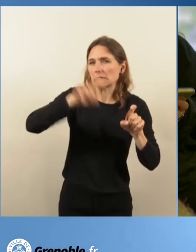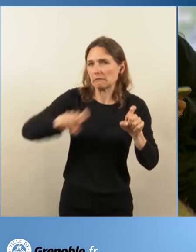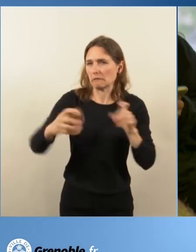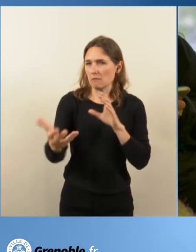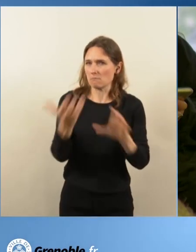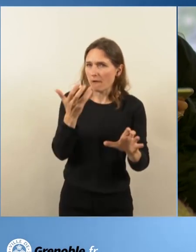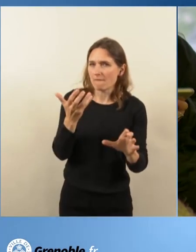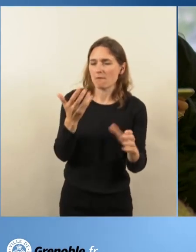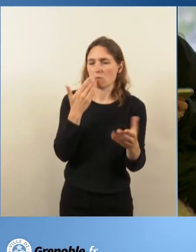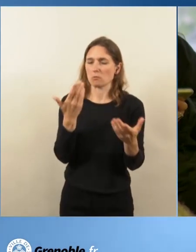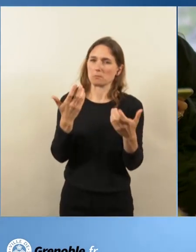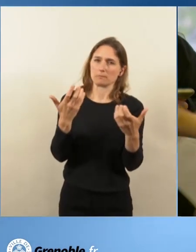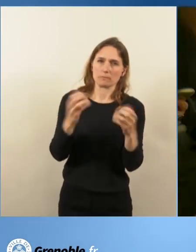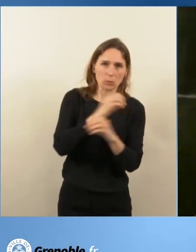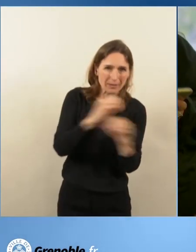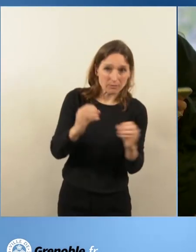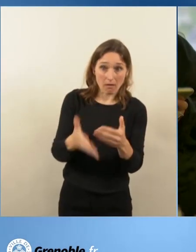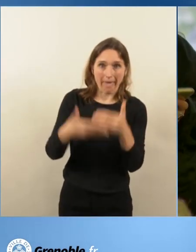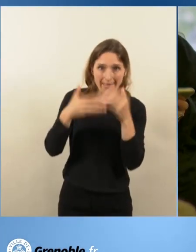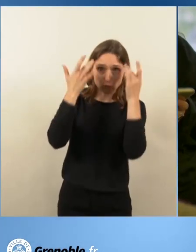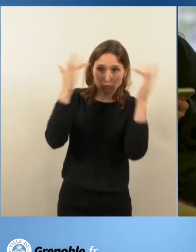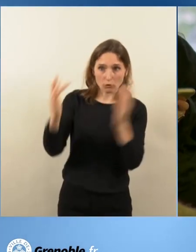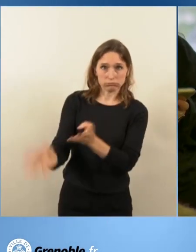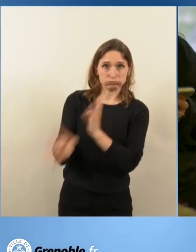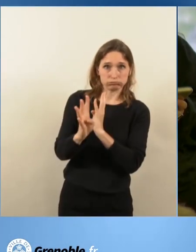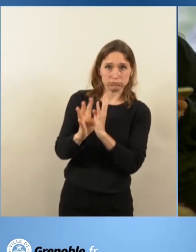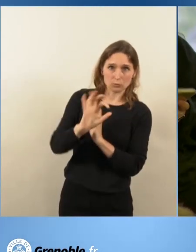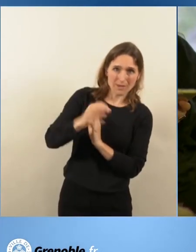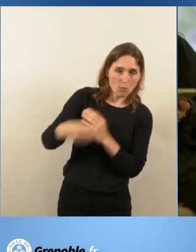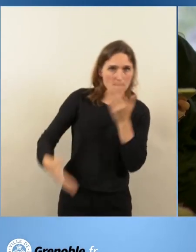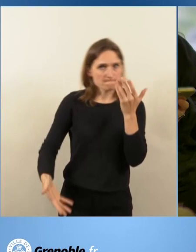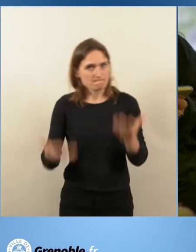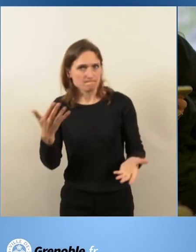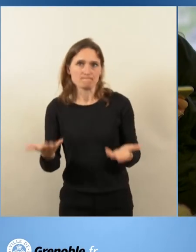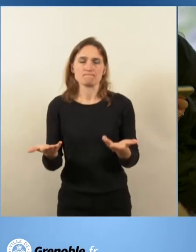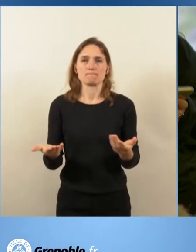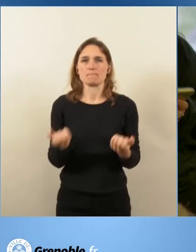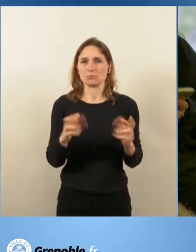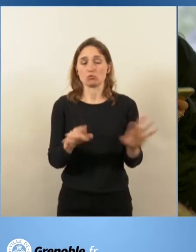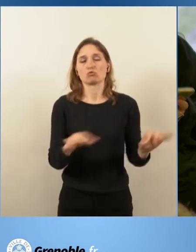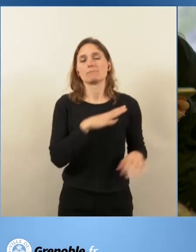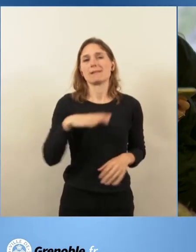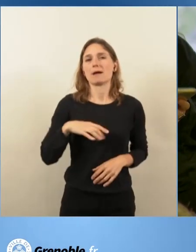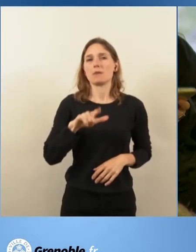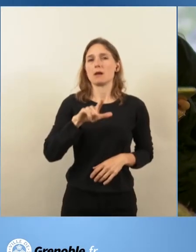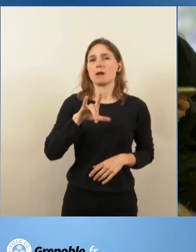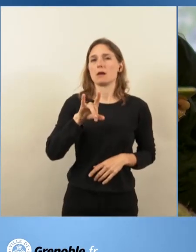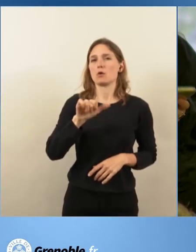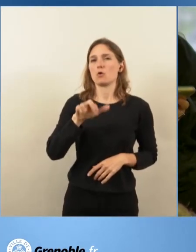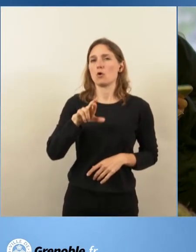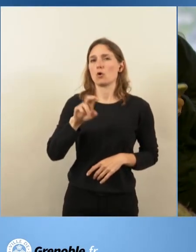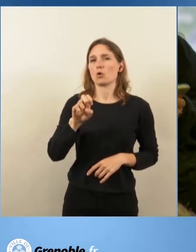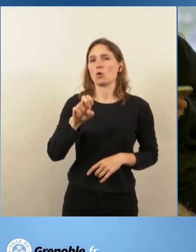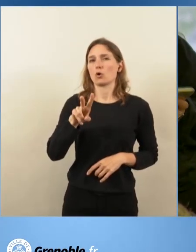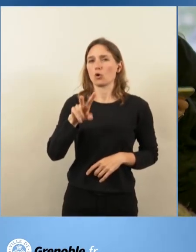d'une controverse qui si elle est partiellement tranchée à teste que ce n'est pas la cause principale madame l'heureux l'a dit à l'accès à la culture la gratuité